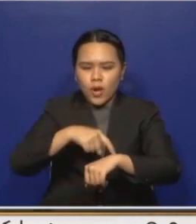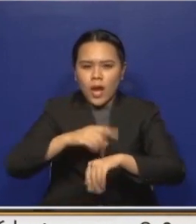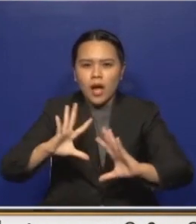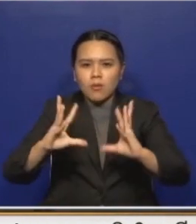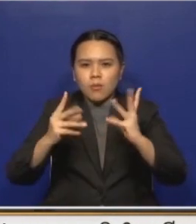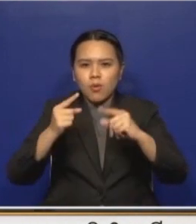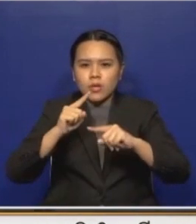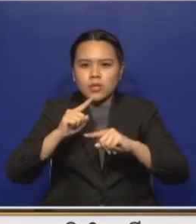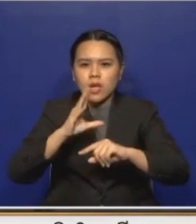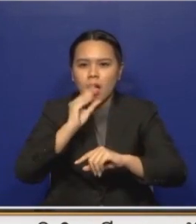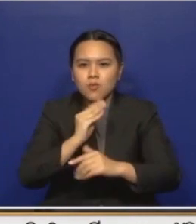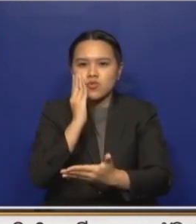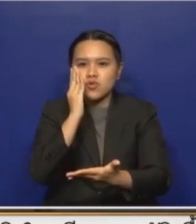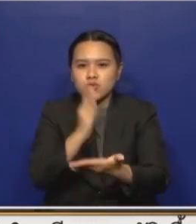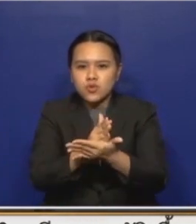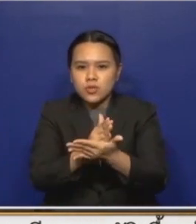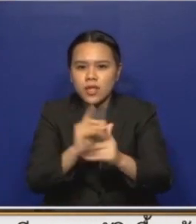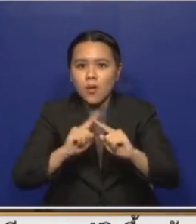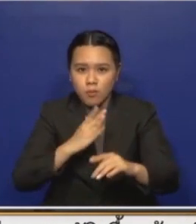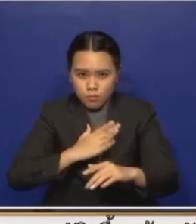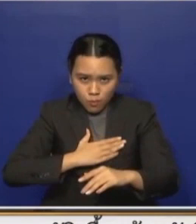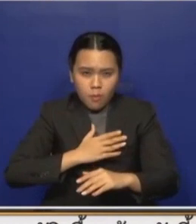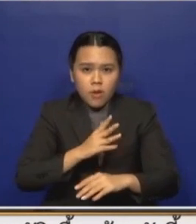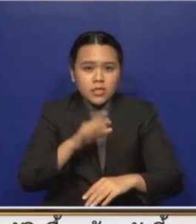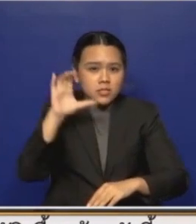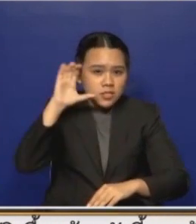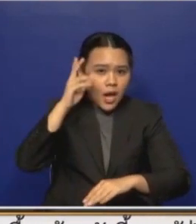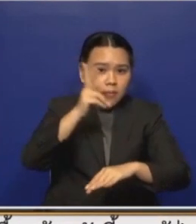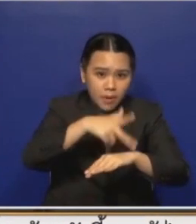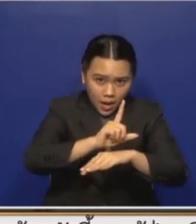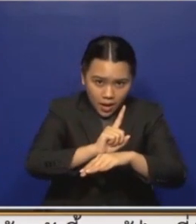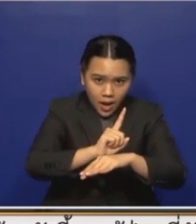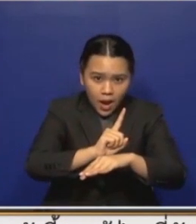ลพันธ์อนุญาตให้ สรุปนะครับ ให้จบโดยย่อๆครับผมเชิญนะครับเชิญ